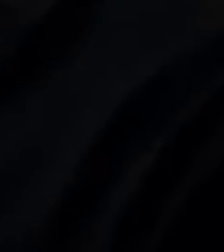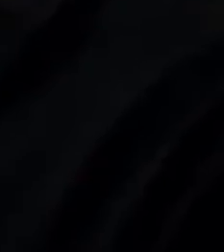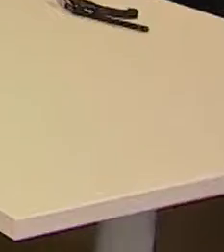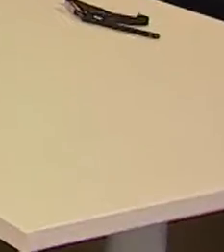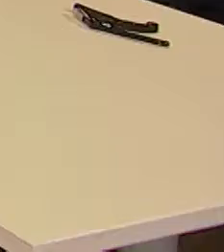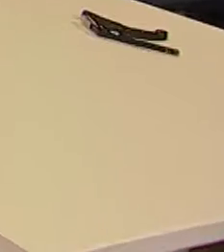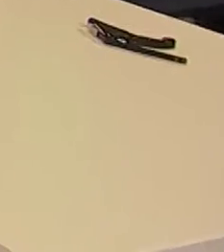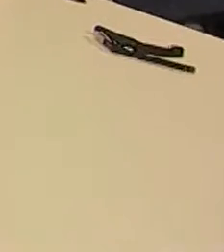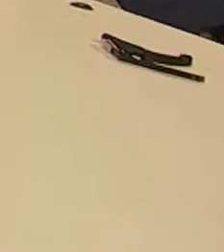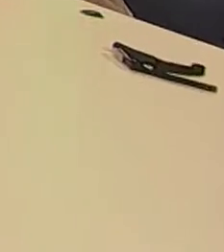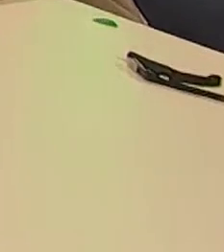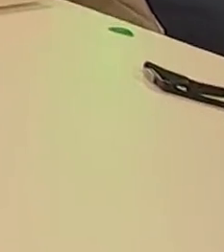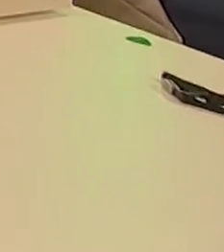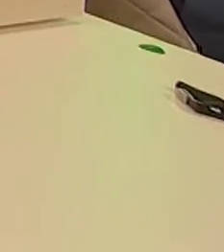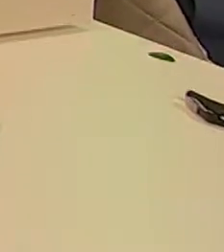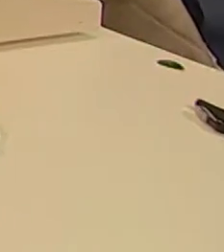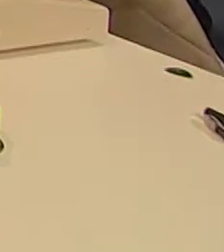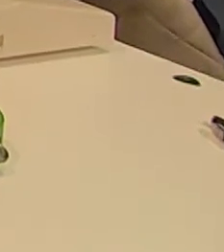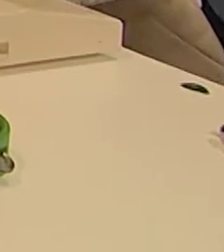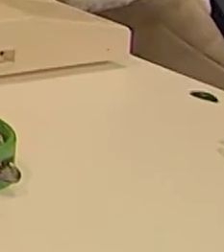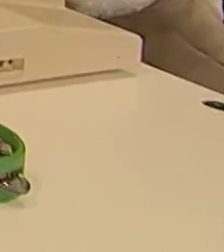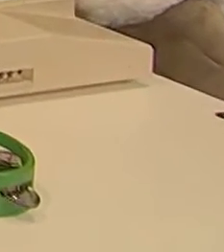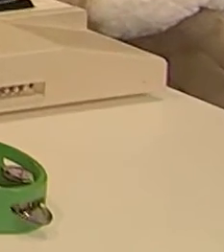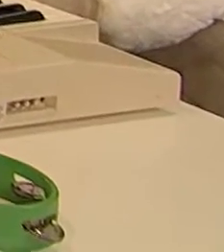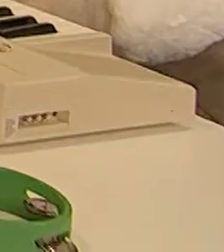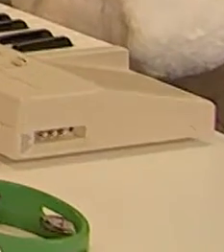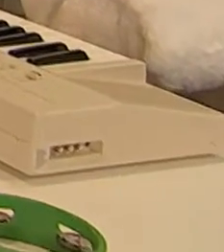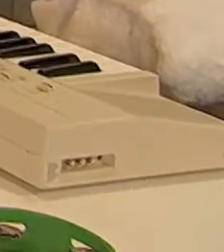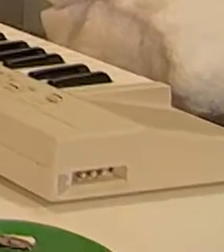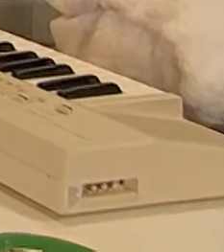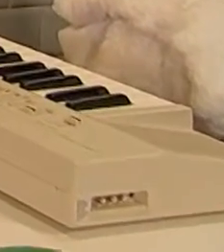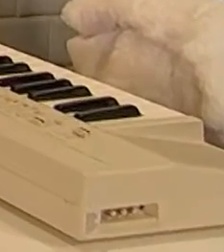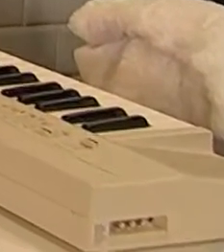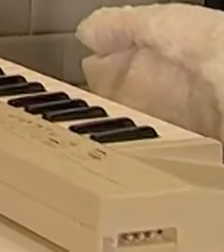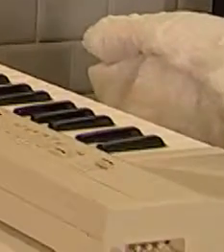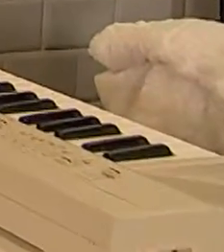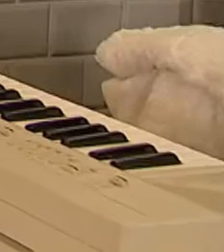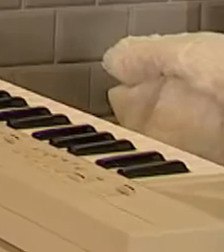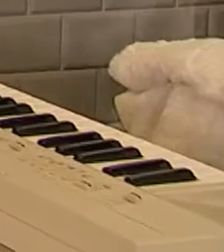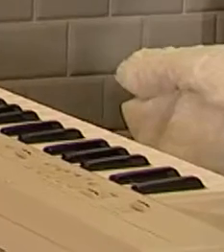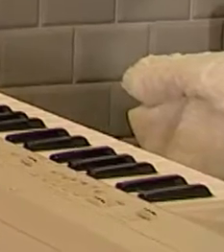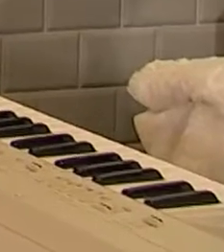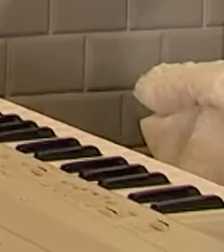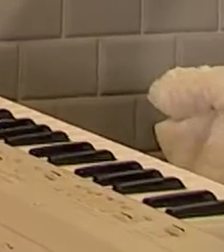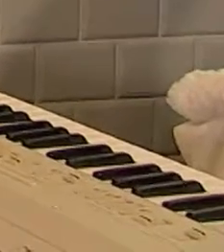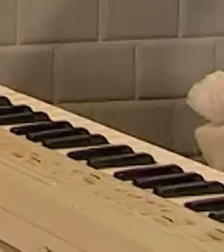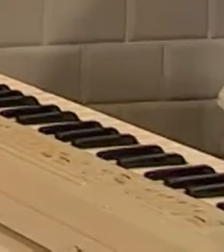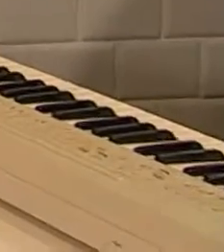with my brain. Oh, you leave me at a thousand times. But when you hit, it hurts like guns. I'm